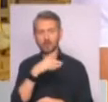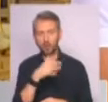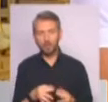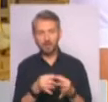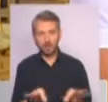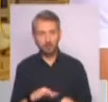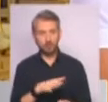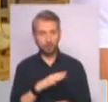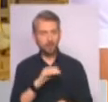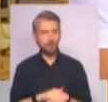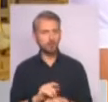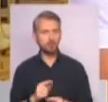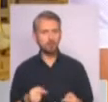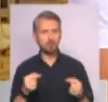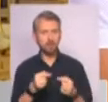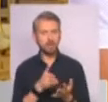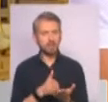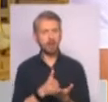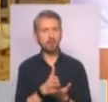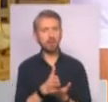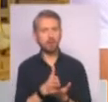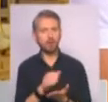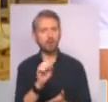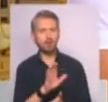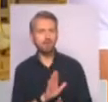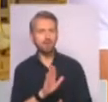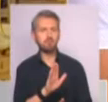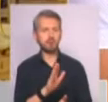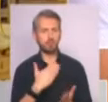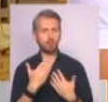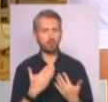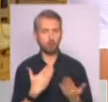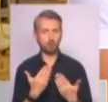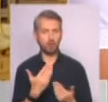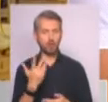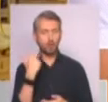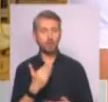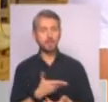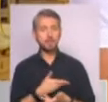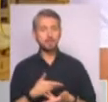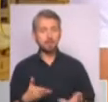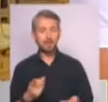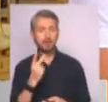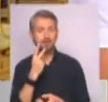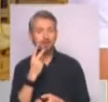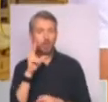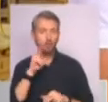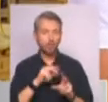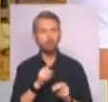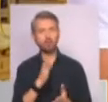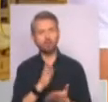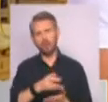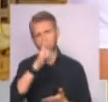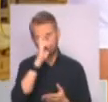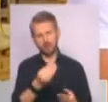був фактично такий певний напрямок європейського якогось підходу, коли ми завжди розраховували, що є держава, яка